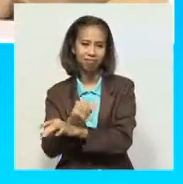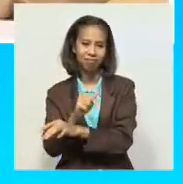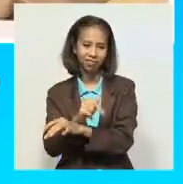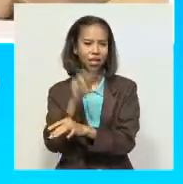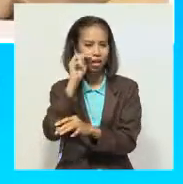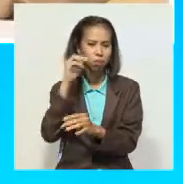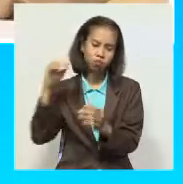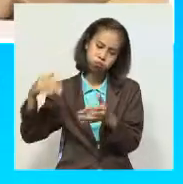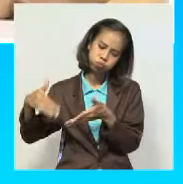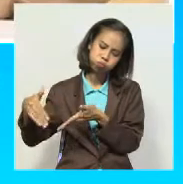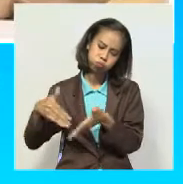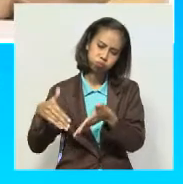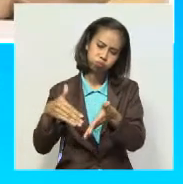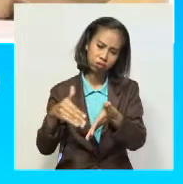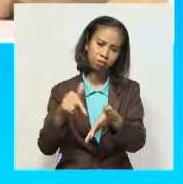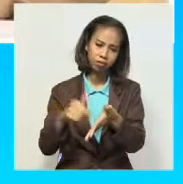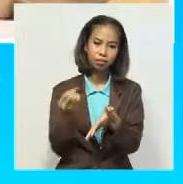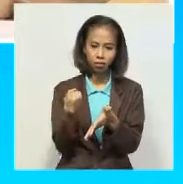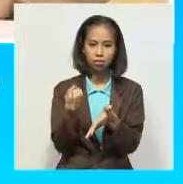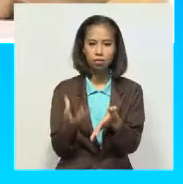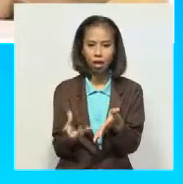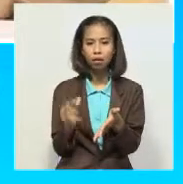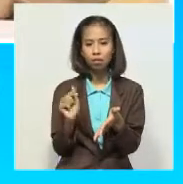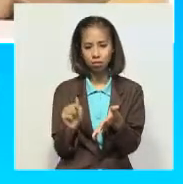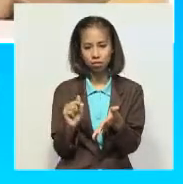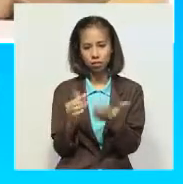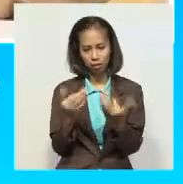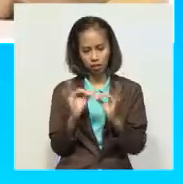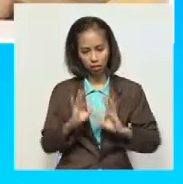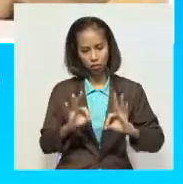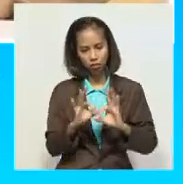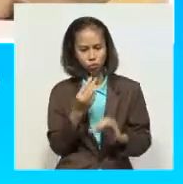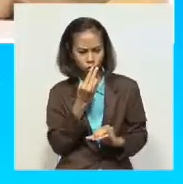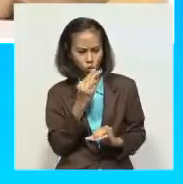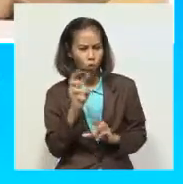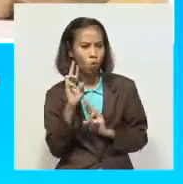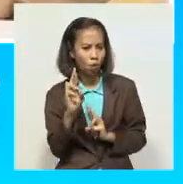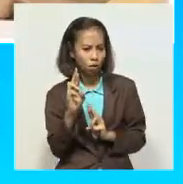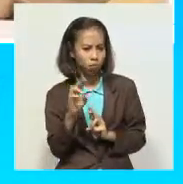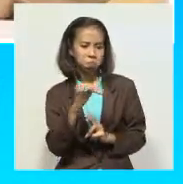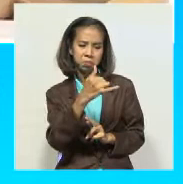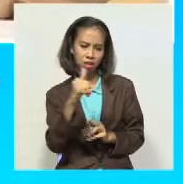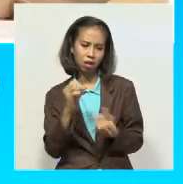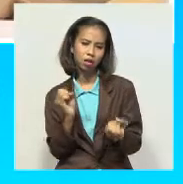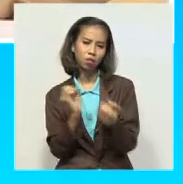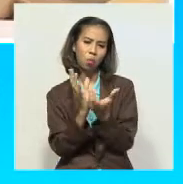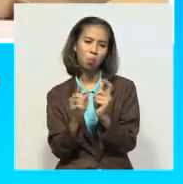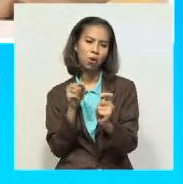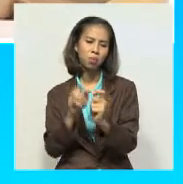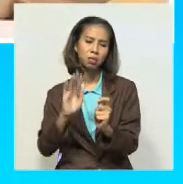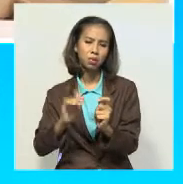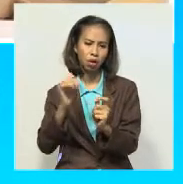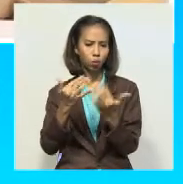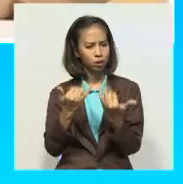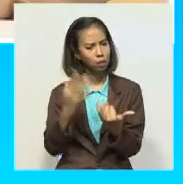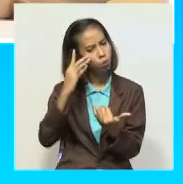างเพิ่มมากขึ้นนะคะอันนี้ก็จะเป็นสิ่งที่เราต้องเฝ้าระวังต่อว่าอาจจะกระทบถึงตัวเมืองอาจจะสักวันนี้พรุ่งนี้เนี่ย